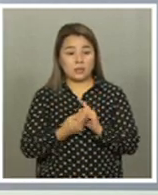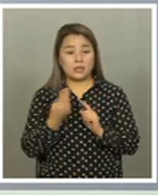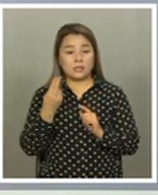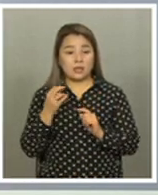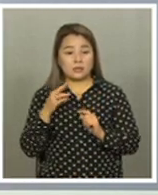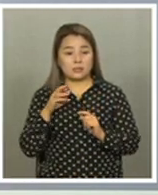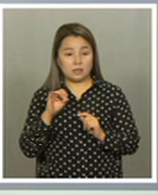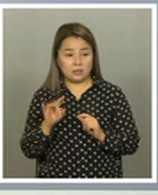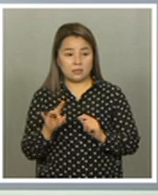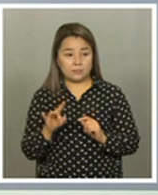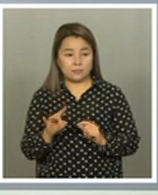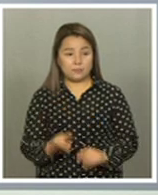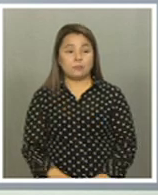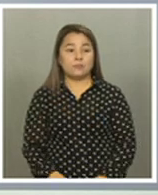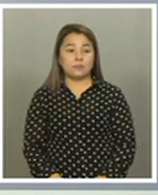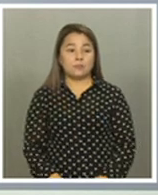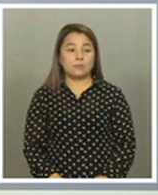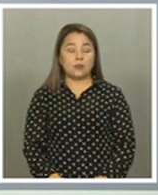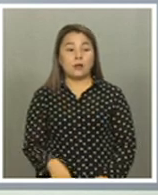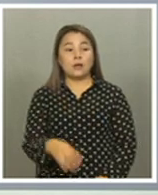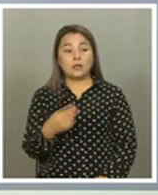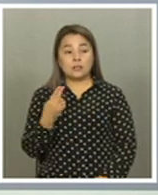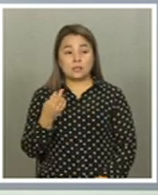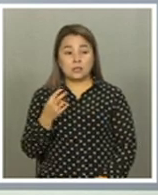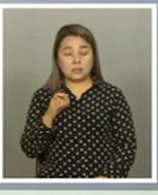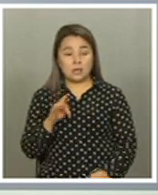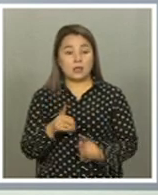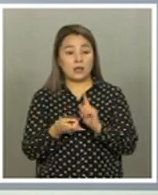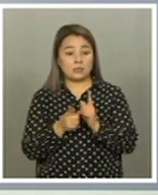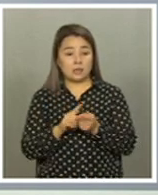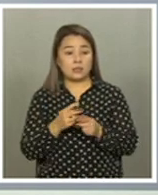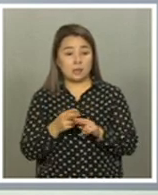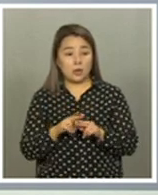0,107-ні көбейтеміз 101 центнерге. Тең болады